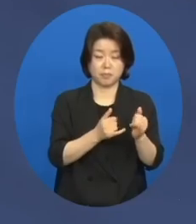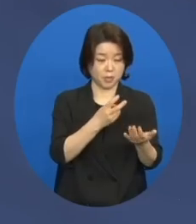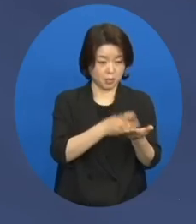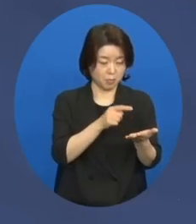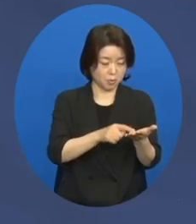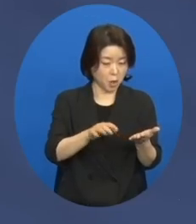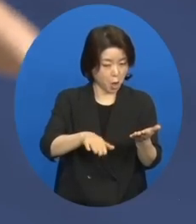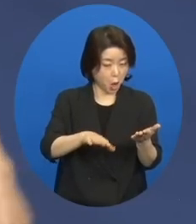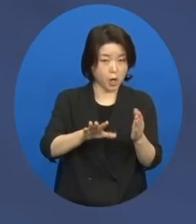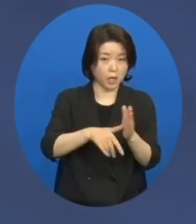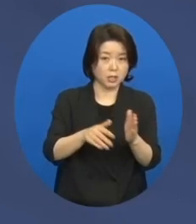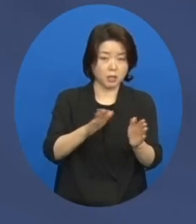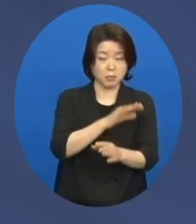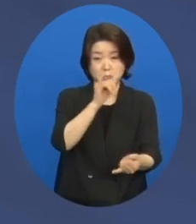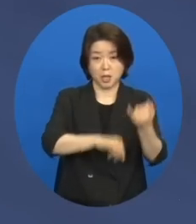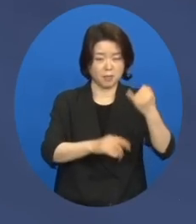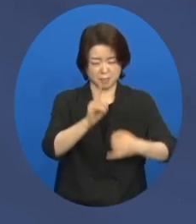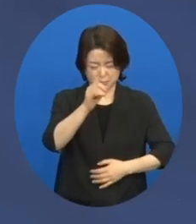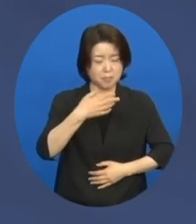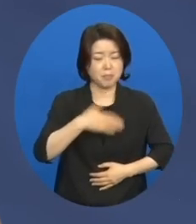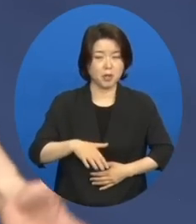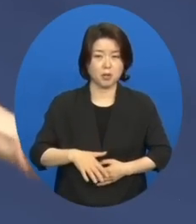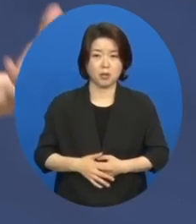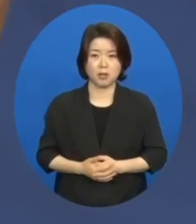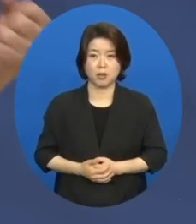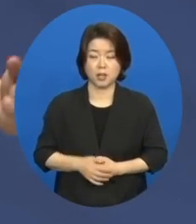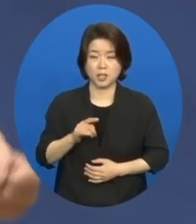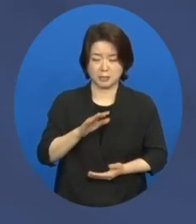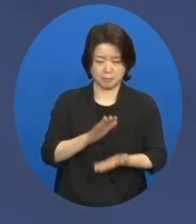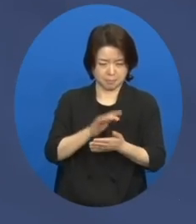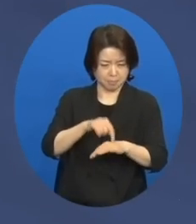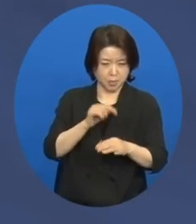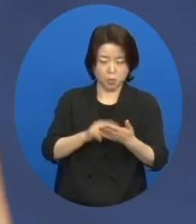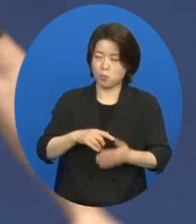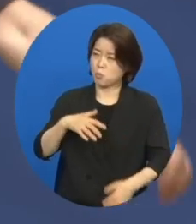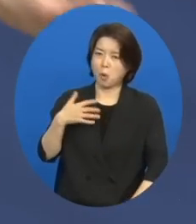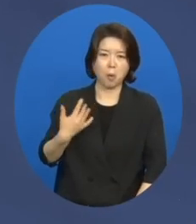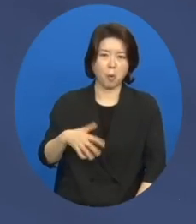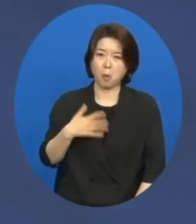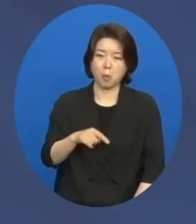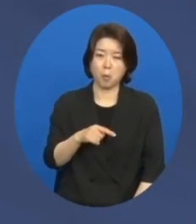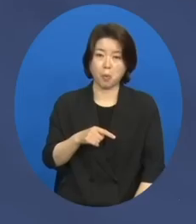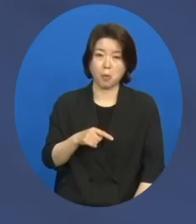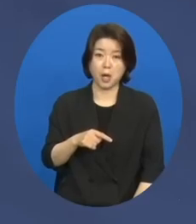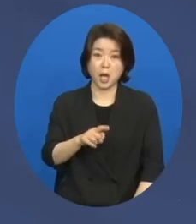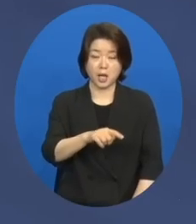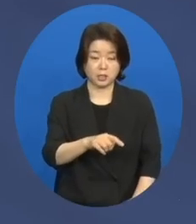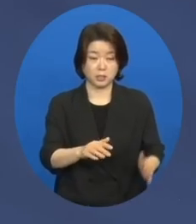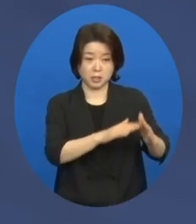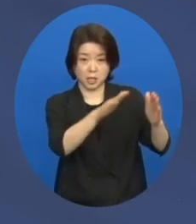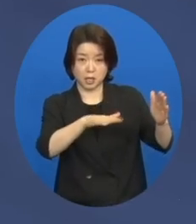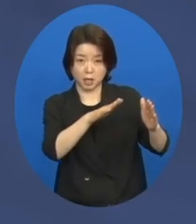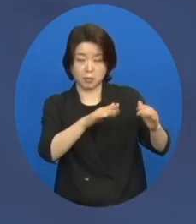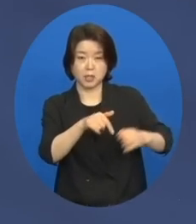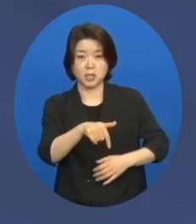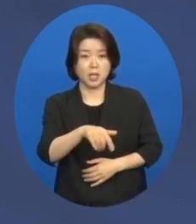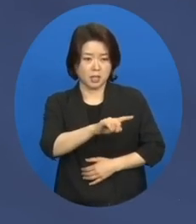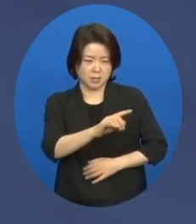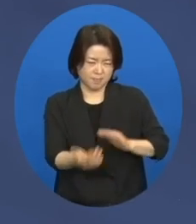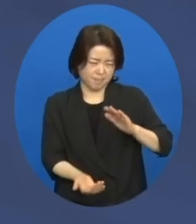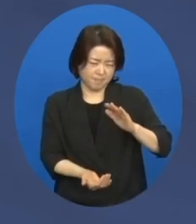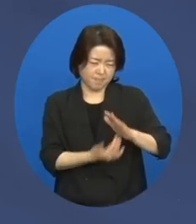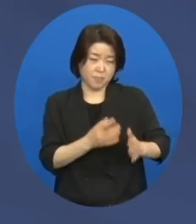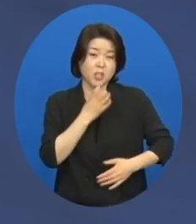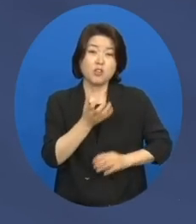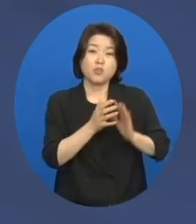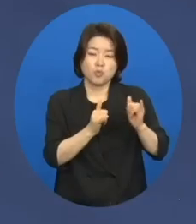어릴 때부터 어긴 적이 없었습니다. 그 열정이 대단해서요. 그 사람 가말리엘 문화생이었습니다. 최고